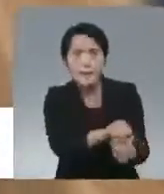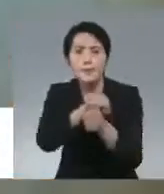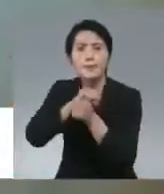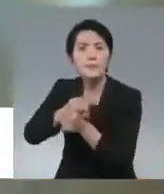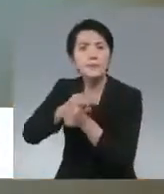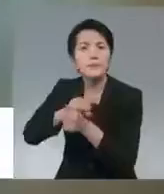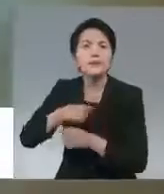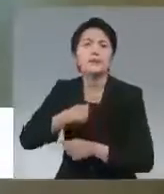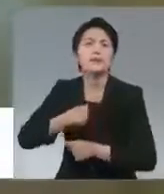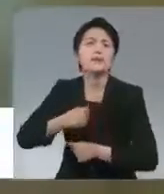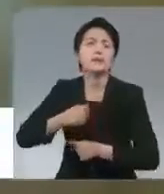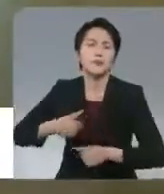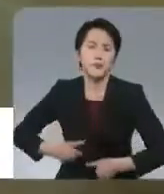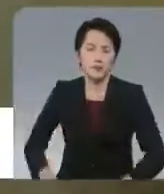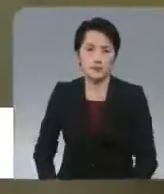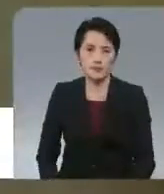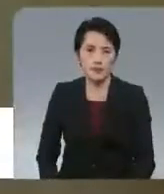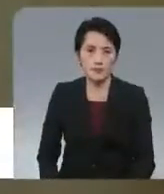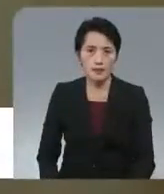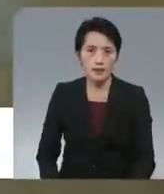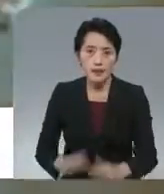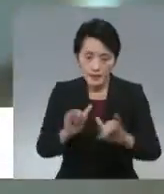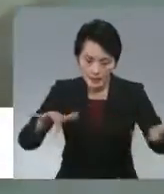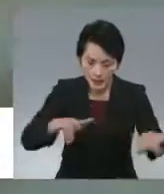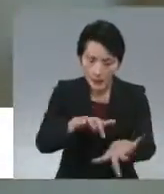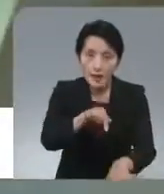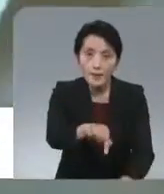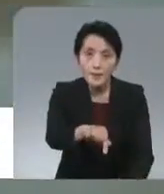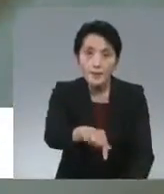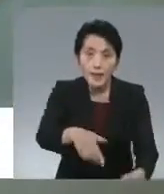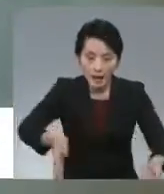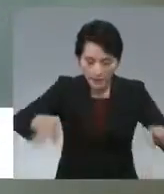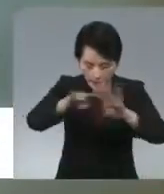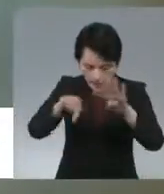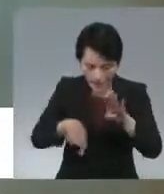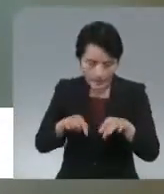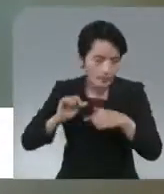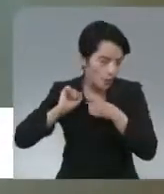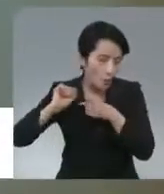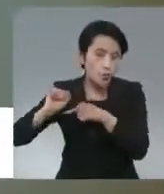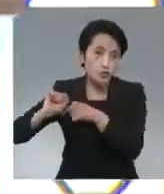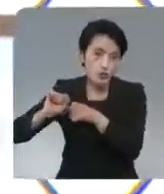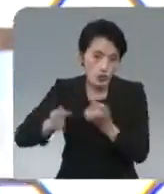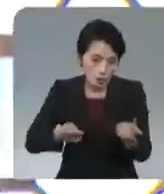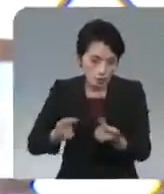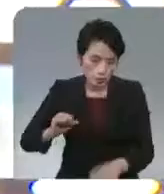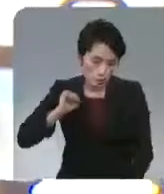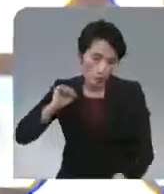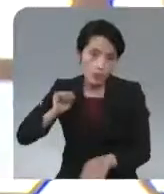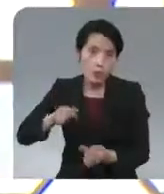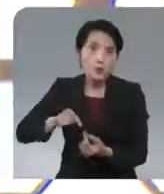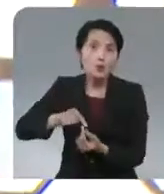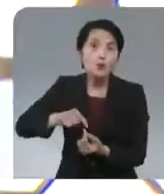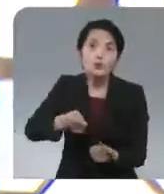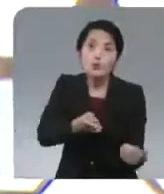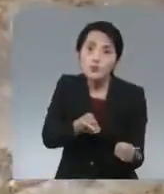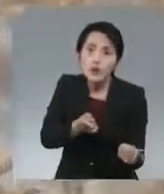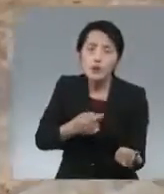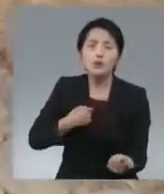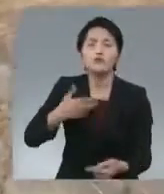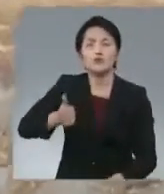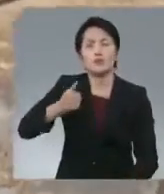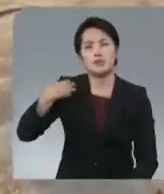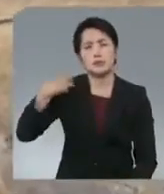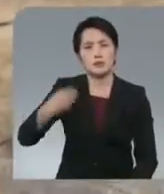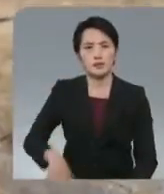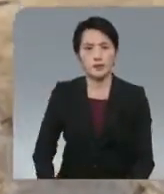chung trong nhà người dân nên kiềm chế các hành động vật pháp với thú cưng như ôm hoặc tướng vào gái thú cưng Quy định này xuất phát từ nhận định